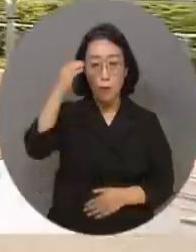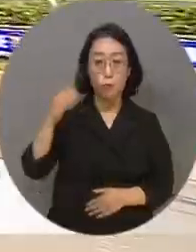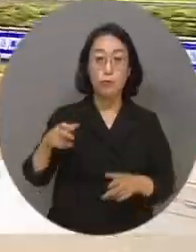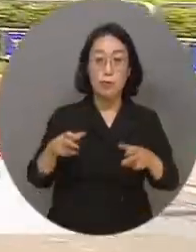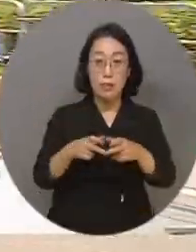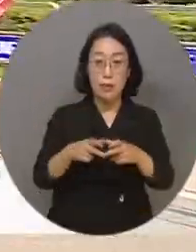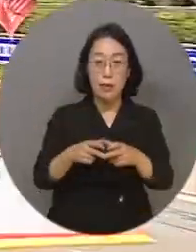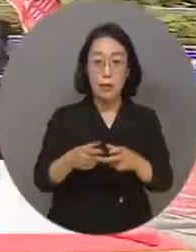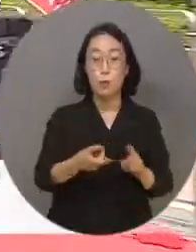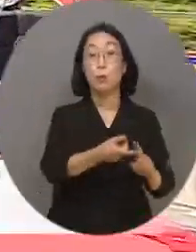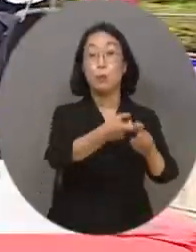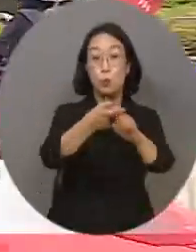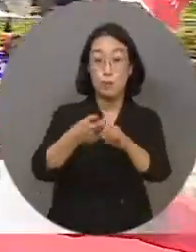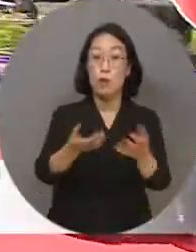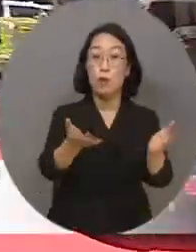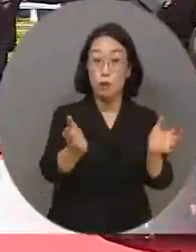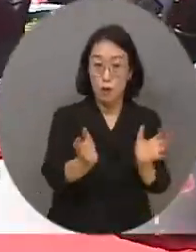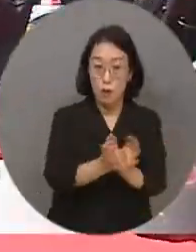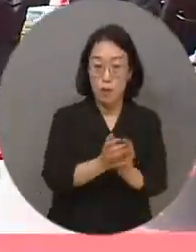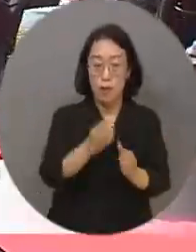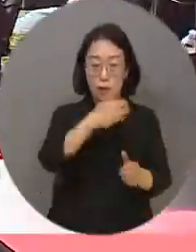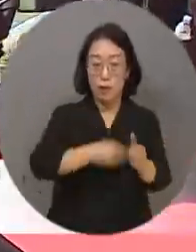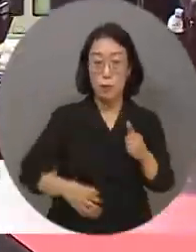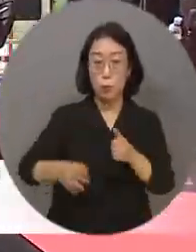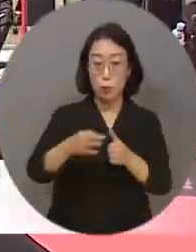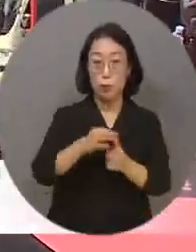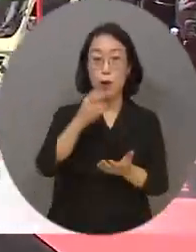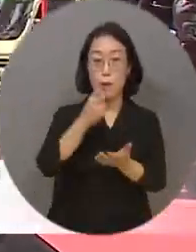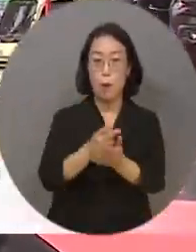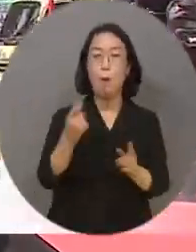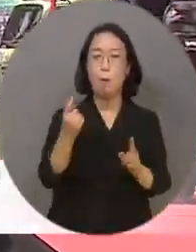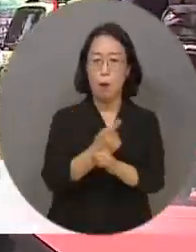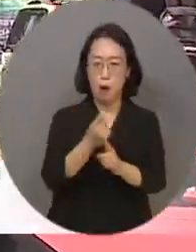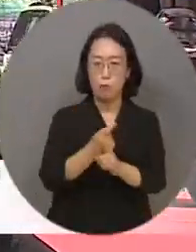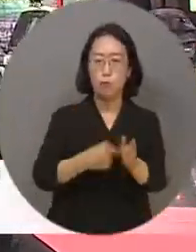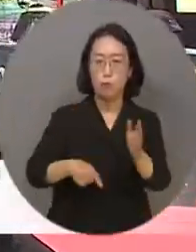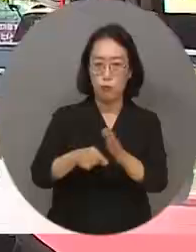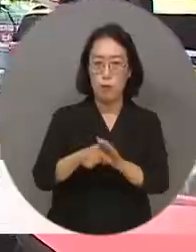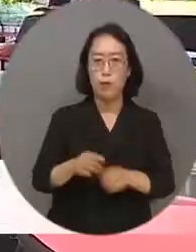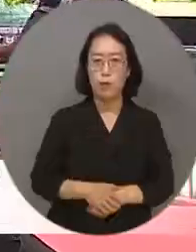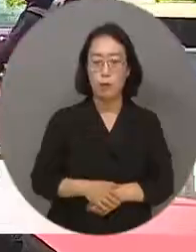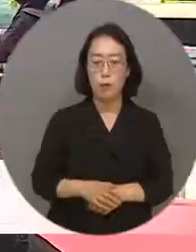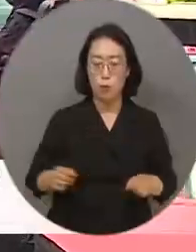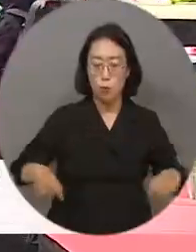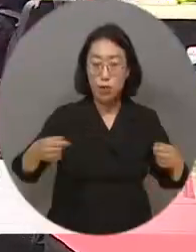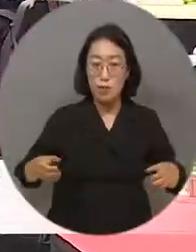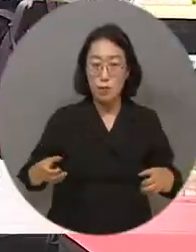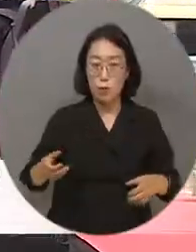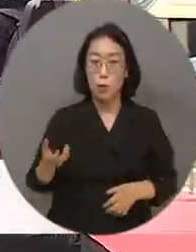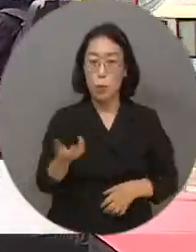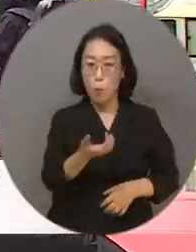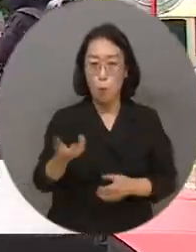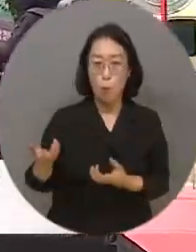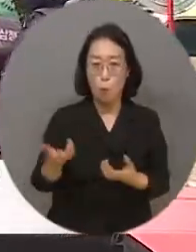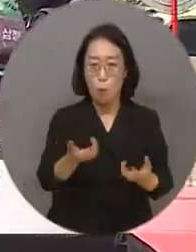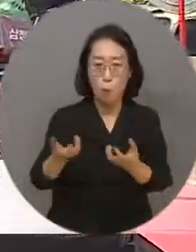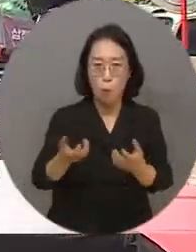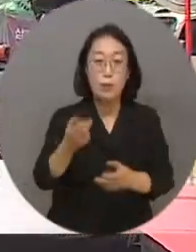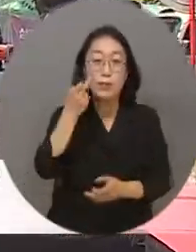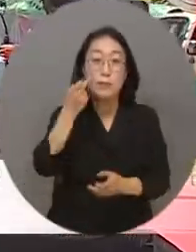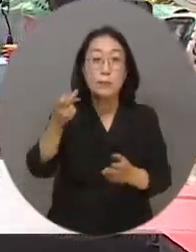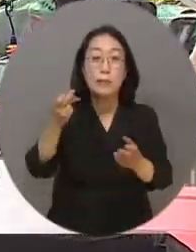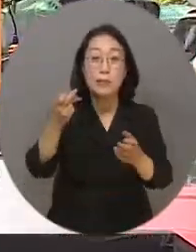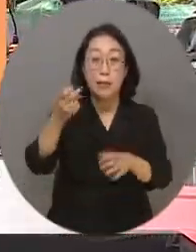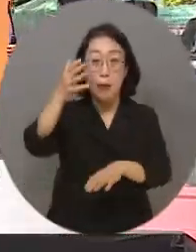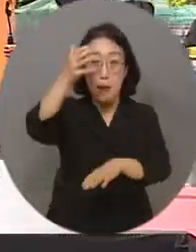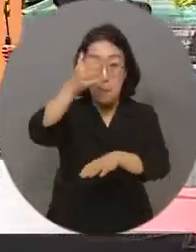한국장애인 노동조합총연맹이 국민기초생활보장법 개정을 촉구하는 전동휠체어 국토종단에 나선 지 12일 만인 지난